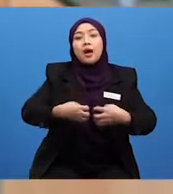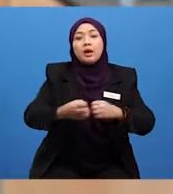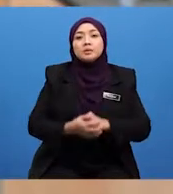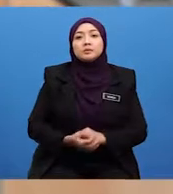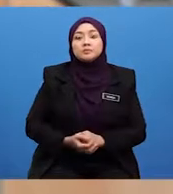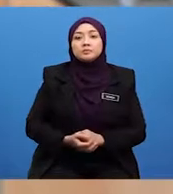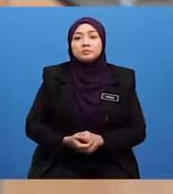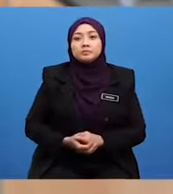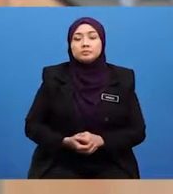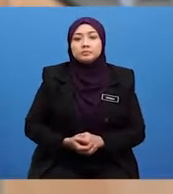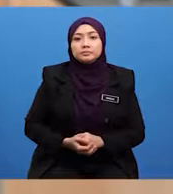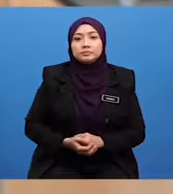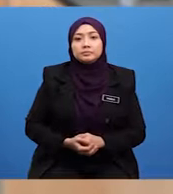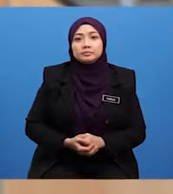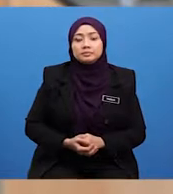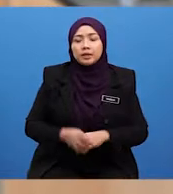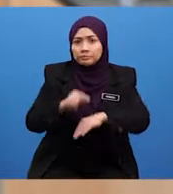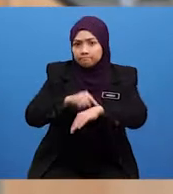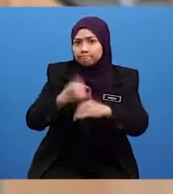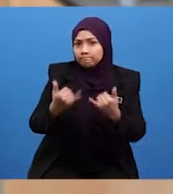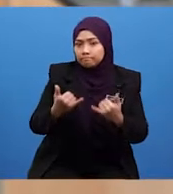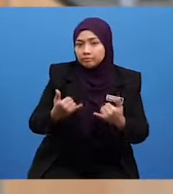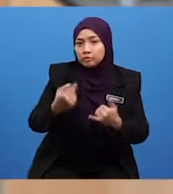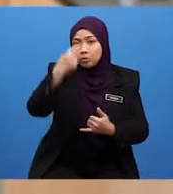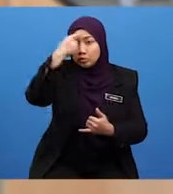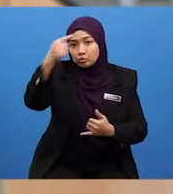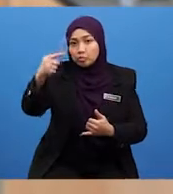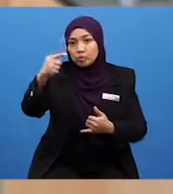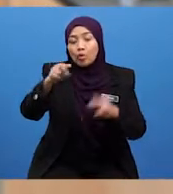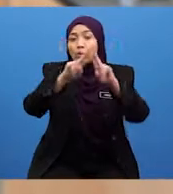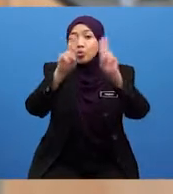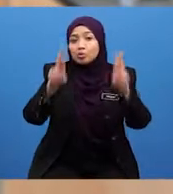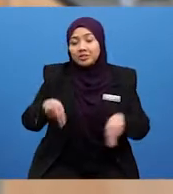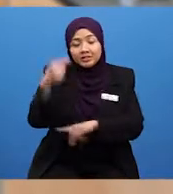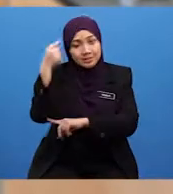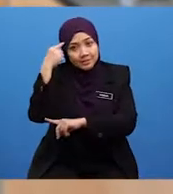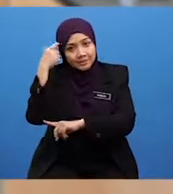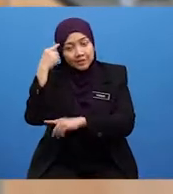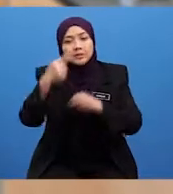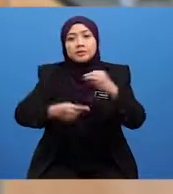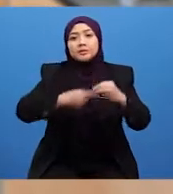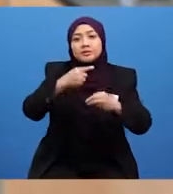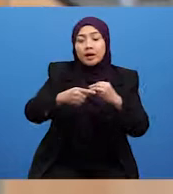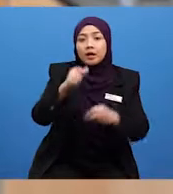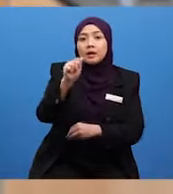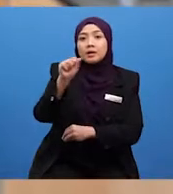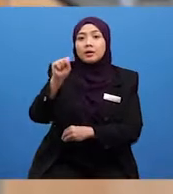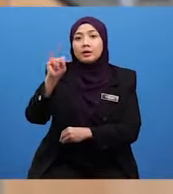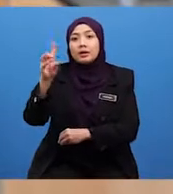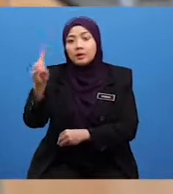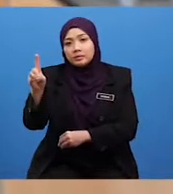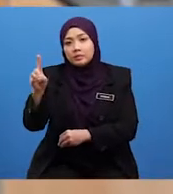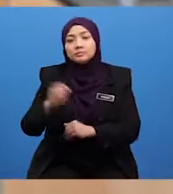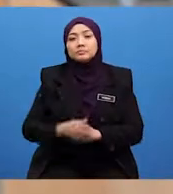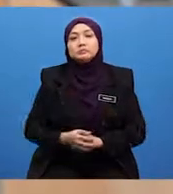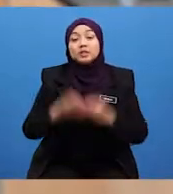Baiklah murid-murid, masa untuk menguji kefahaman minda anda tentang asid. Saya